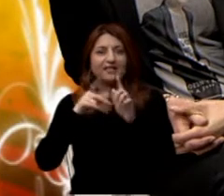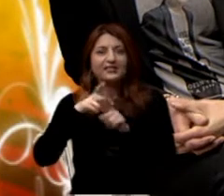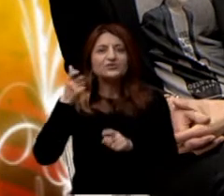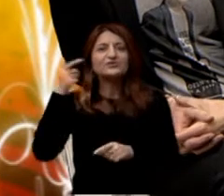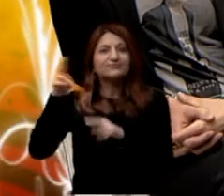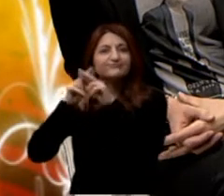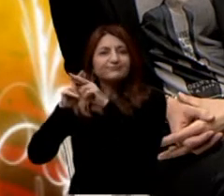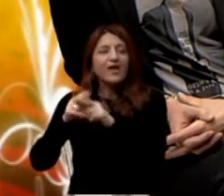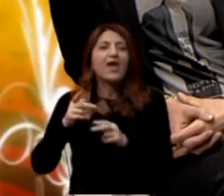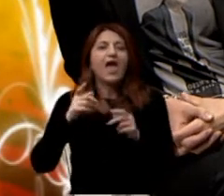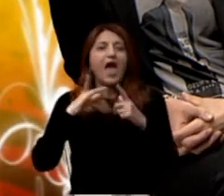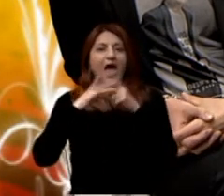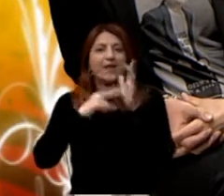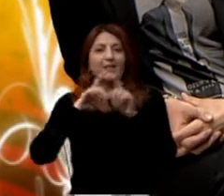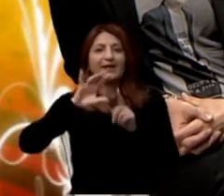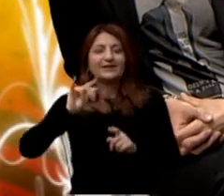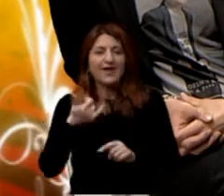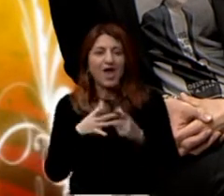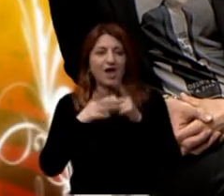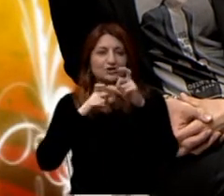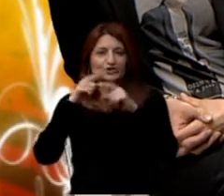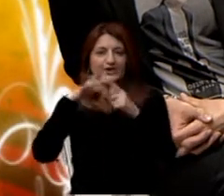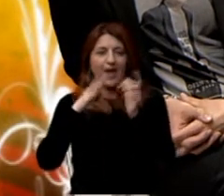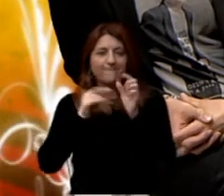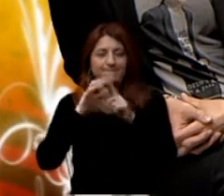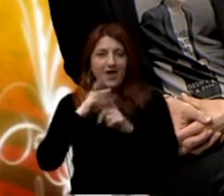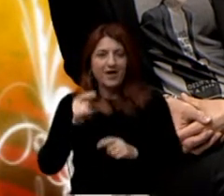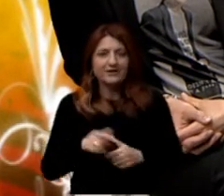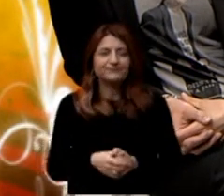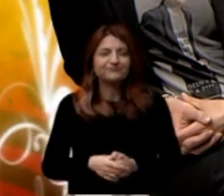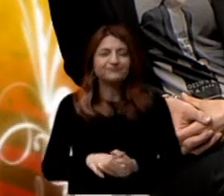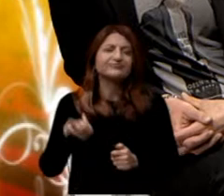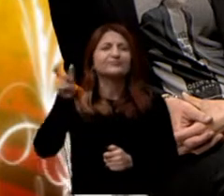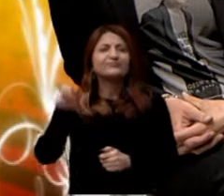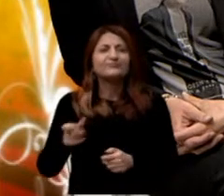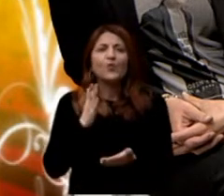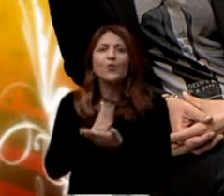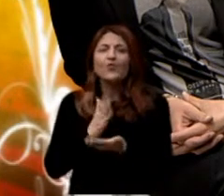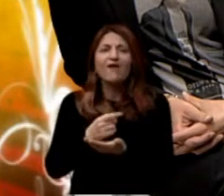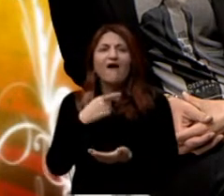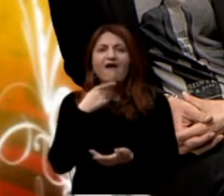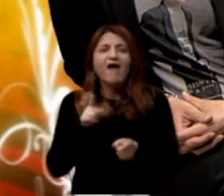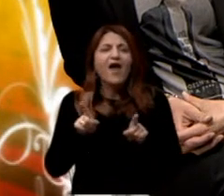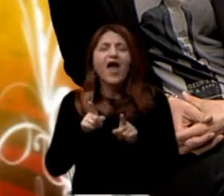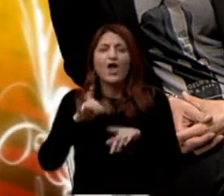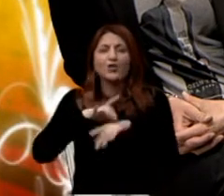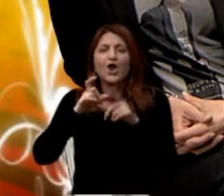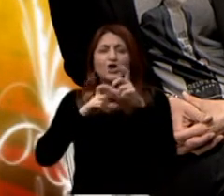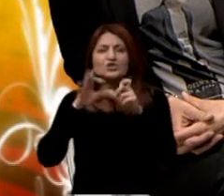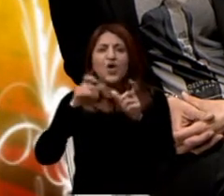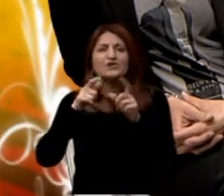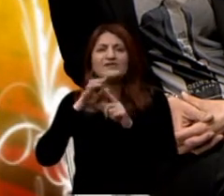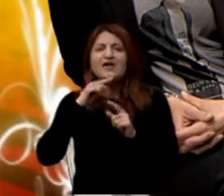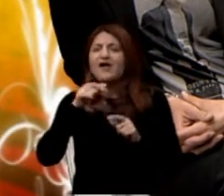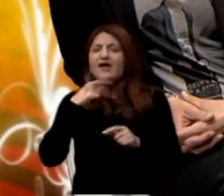Štampar, ali ono što je kod vas jako važno, vi ste, ja bih rekla, uvijek Šostar kaže spiritus movens, ali vi